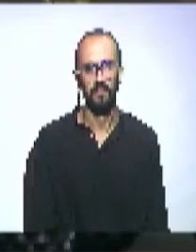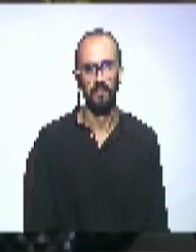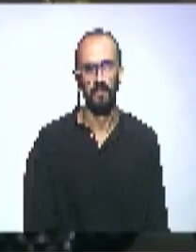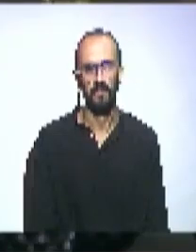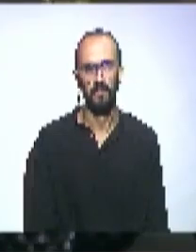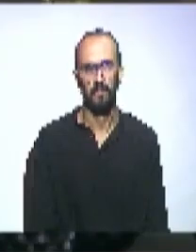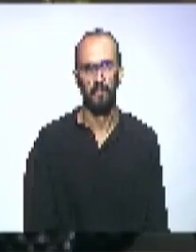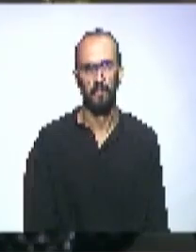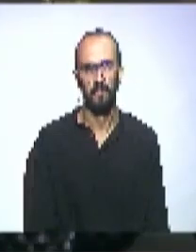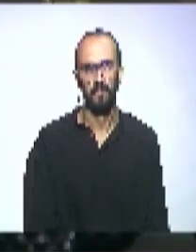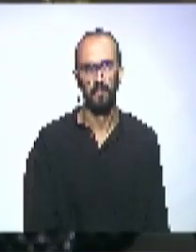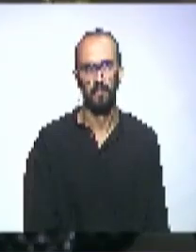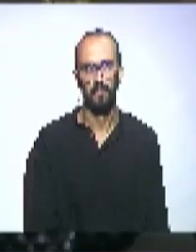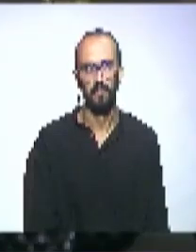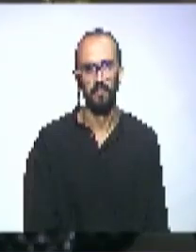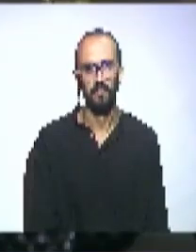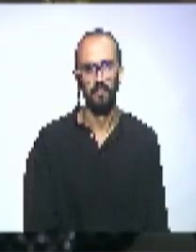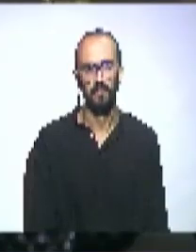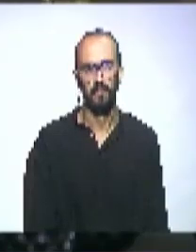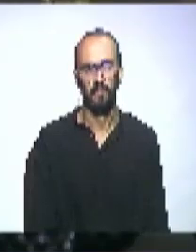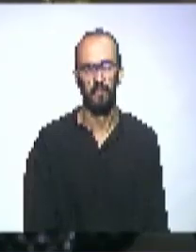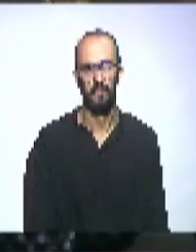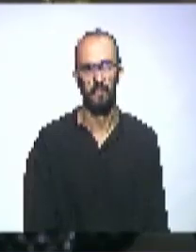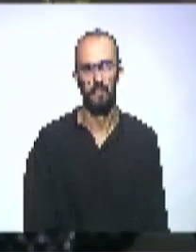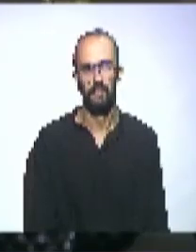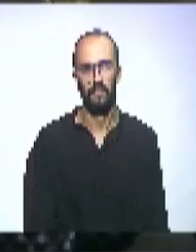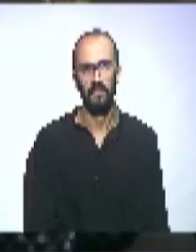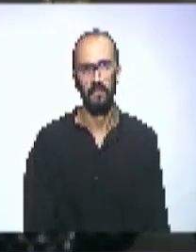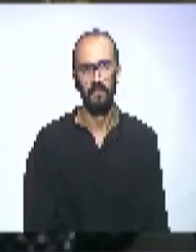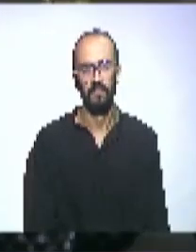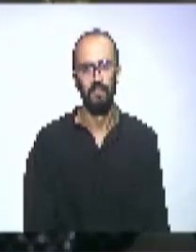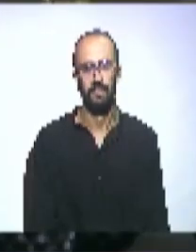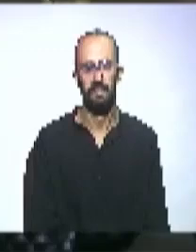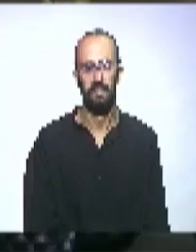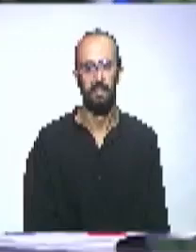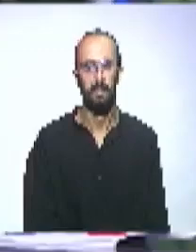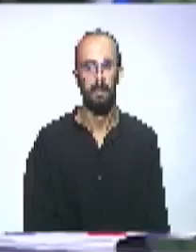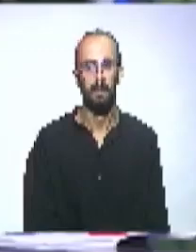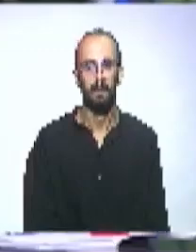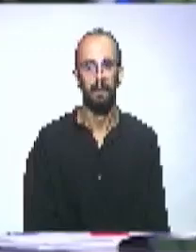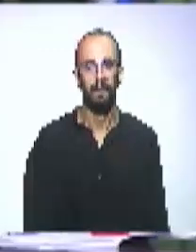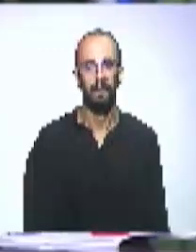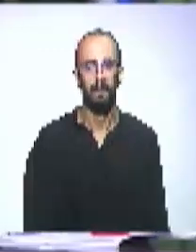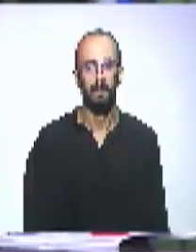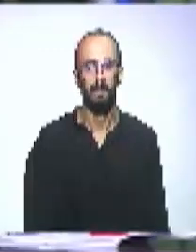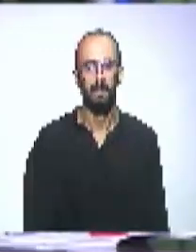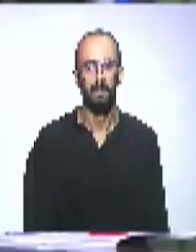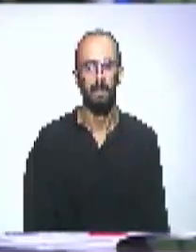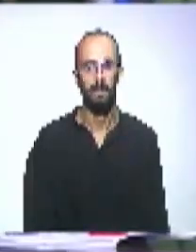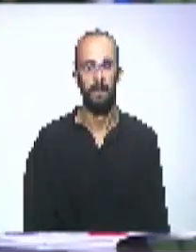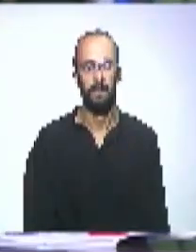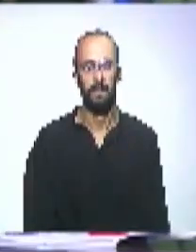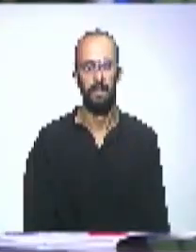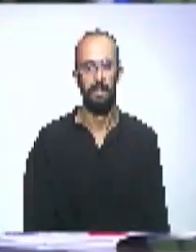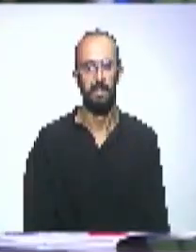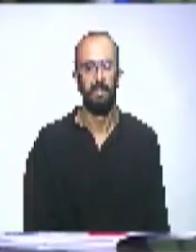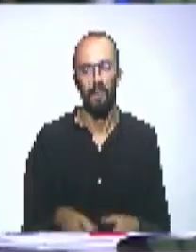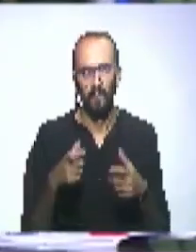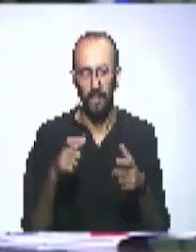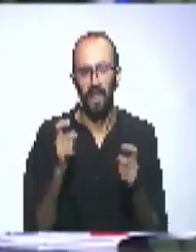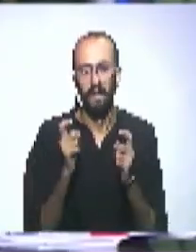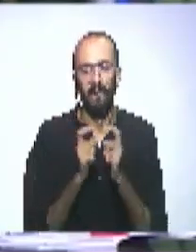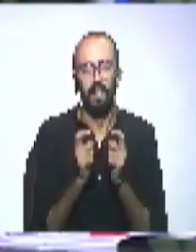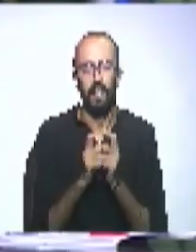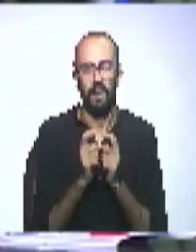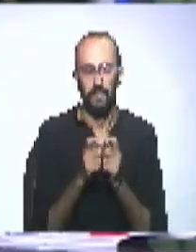طيب لغايه لما استاذه ماجده تبقى معانا احنا كده هنبدا في البرجر يا شيف، صح؟ هناخد بقى معانا برجر الفراخ.